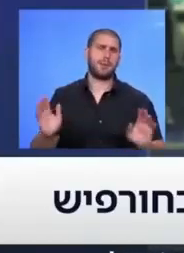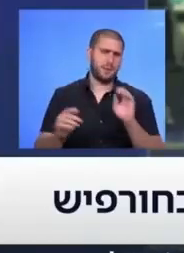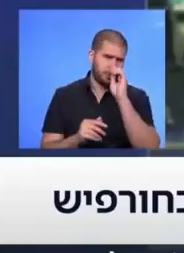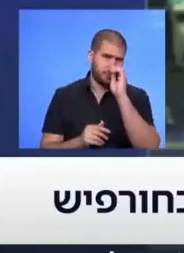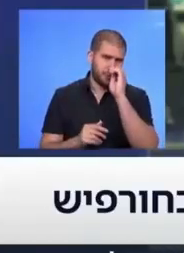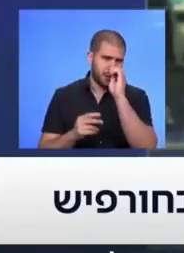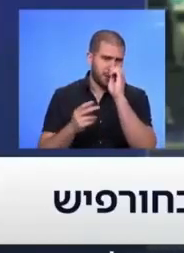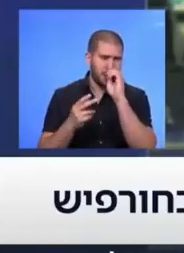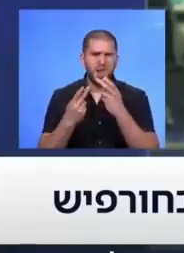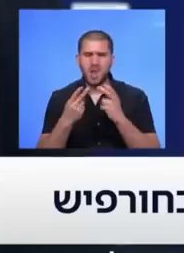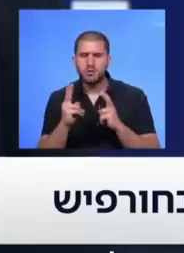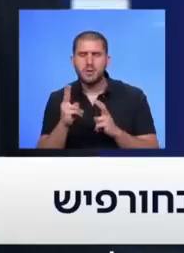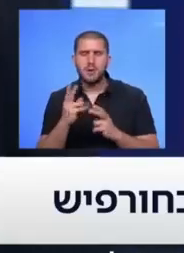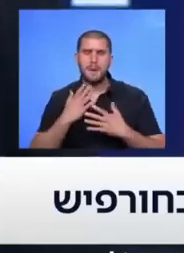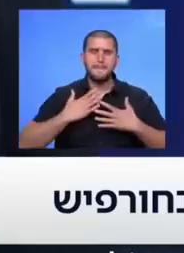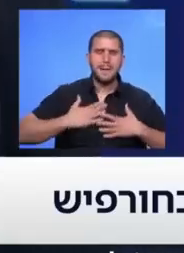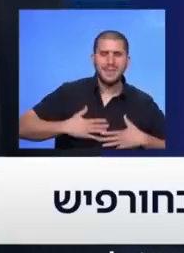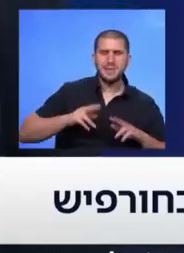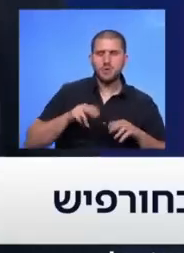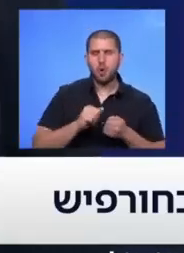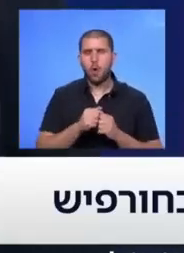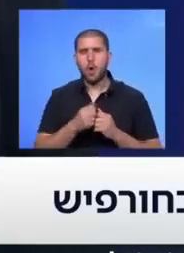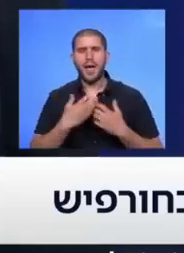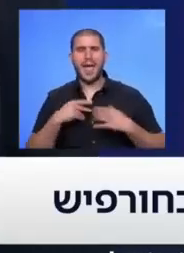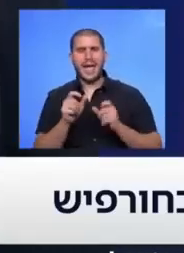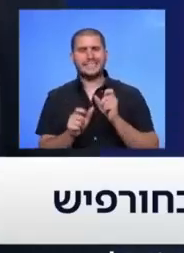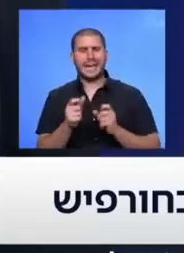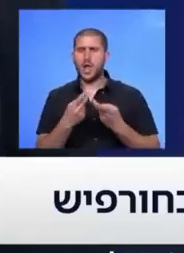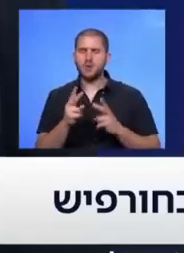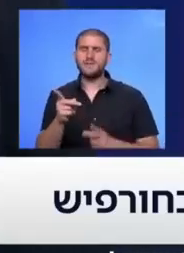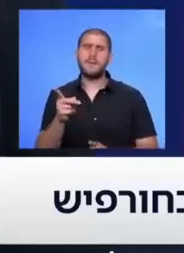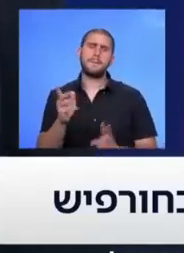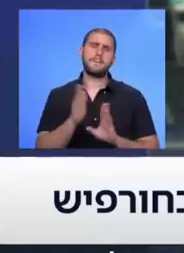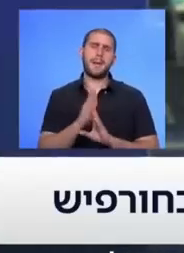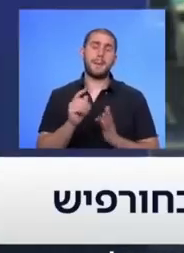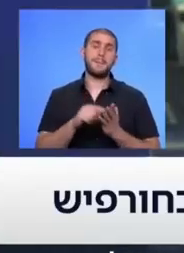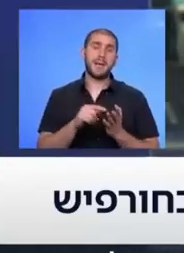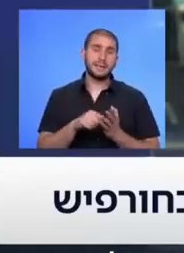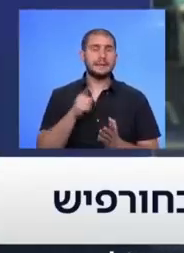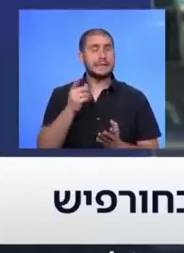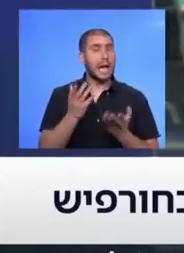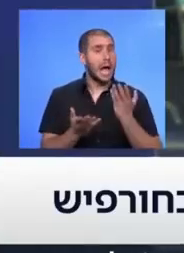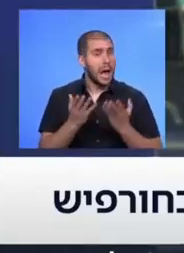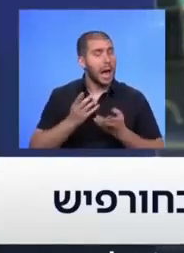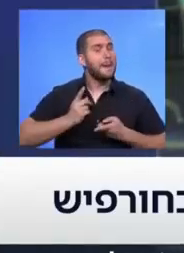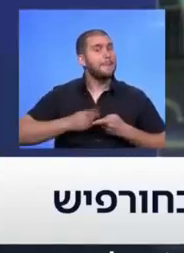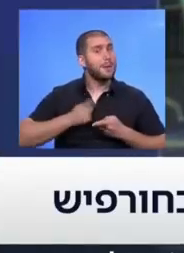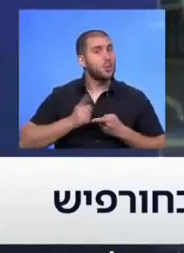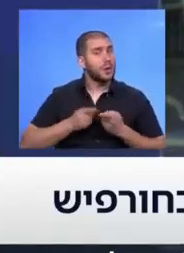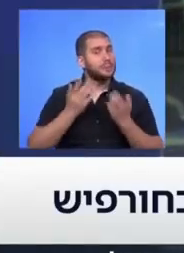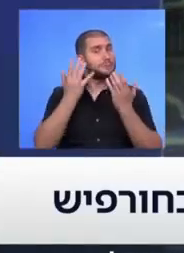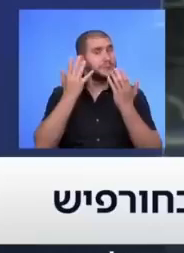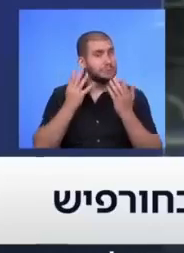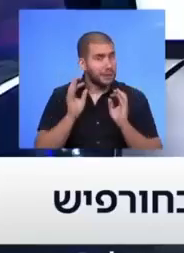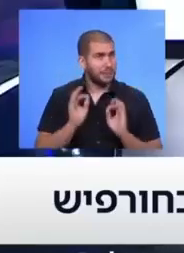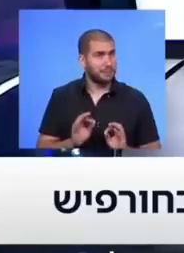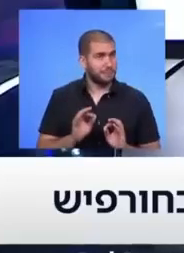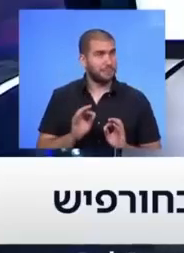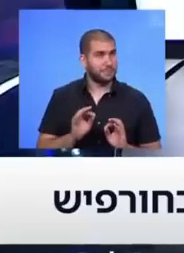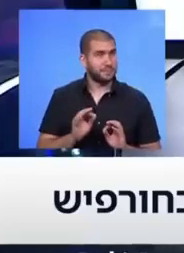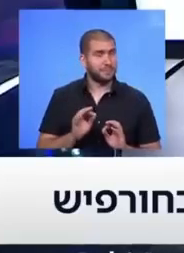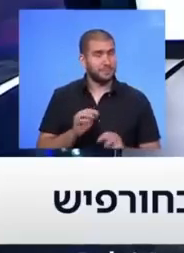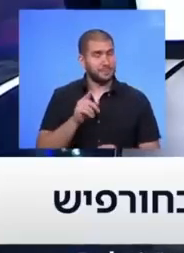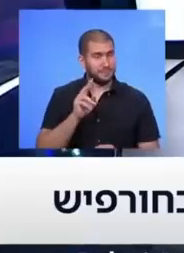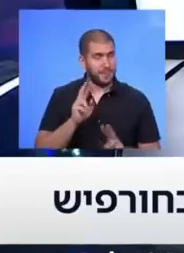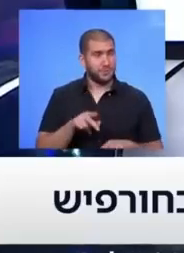לא משנה, על מדים, עם מדים, בלי מדים, מחבל, ולכן, וזו הערכה מדויקת מספרית. פשוט זה...